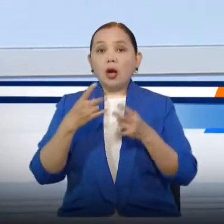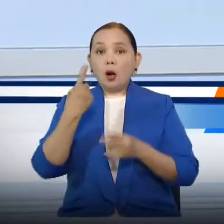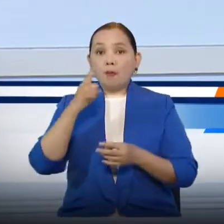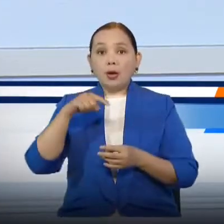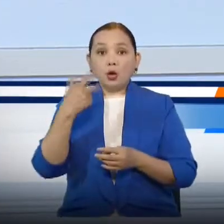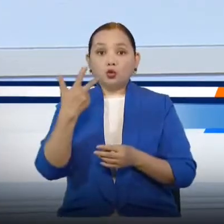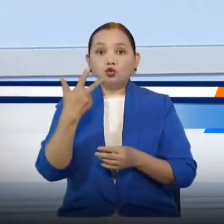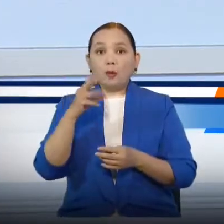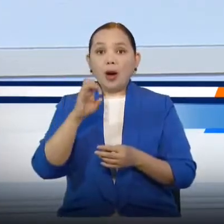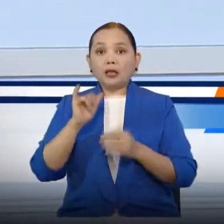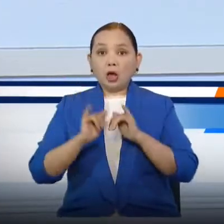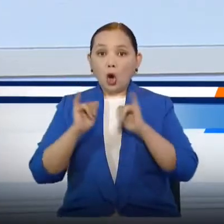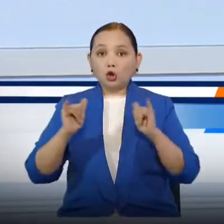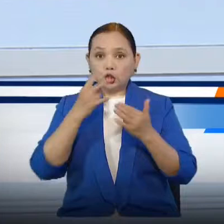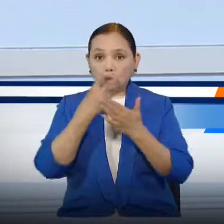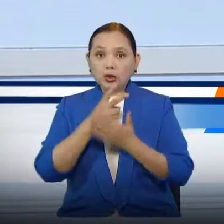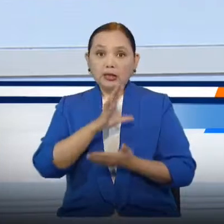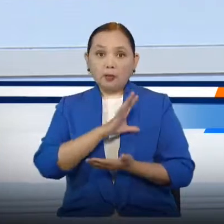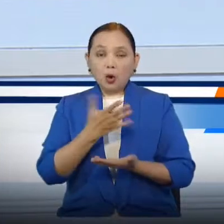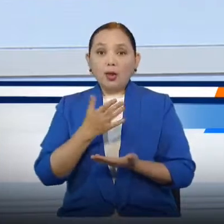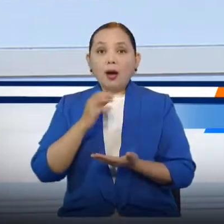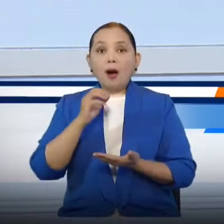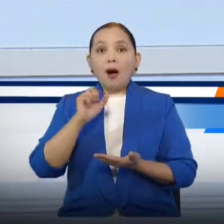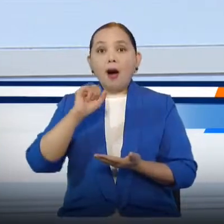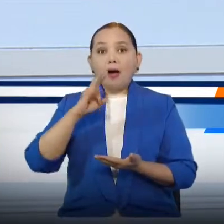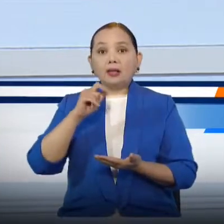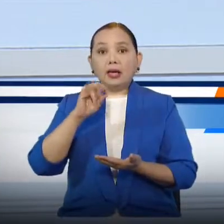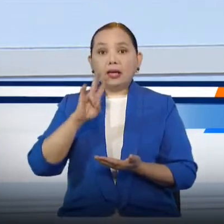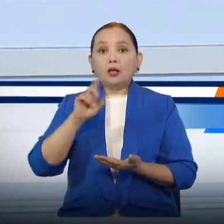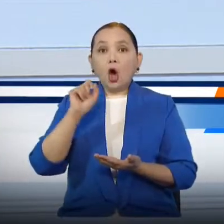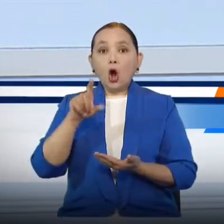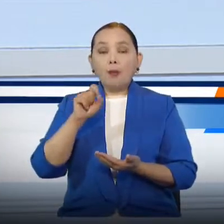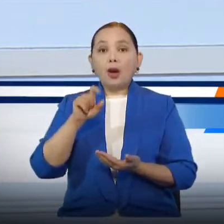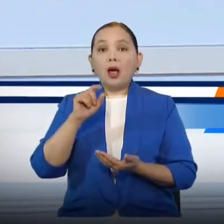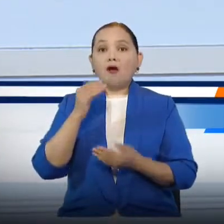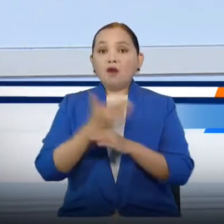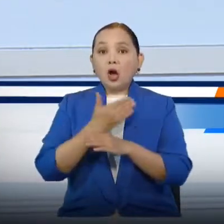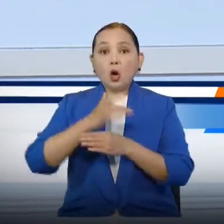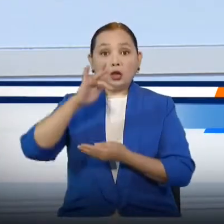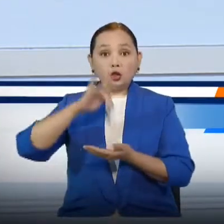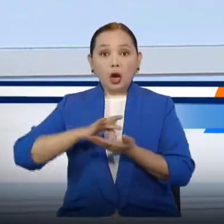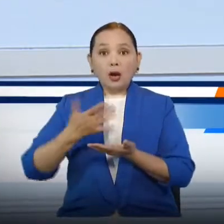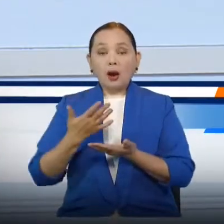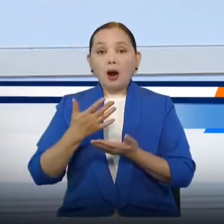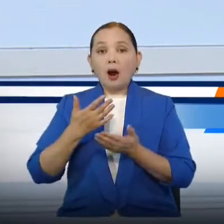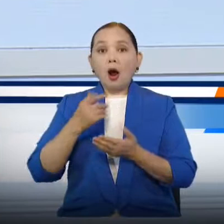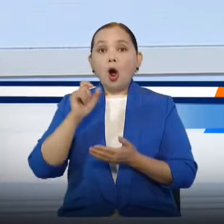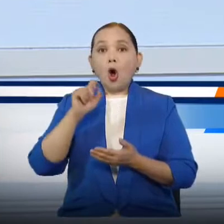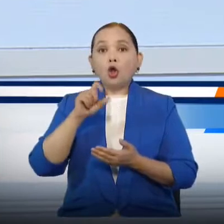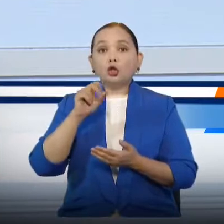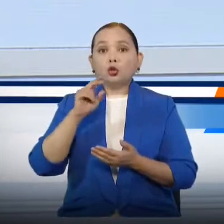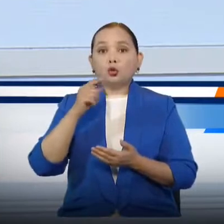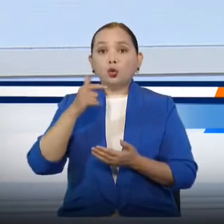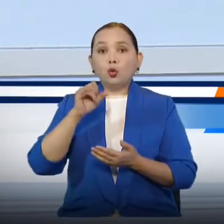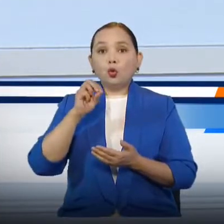1.3 martaga ortishi kuzatilmoqda. Angren, Olmaliq, Farg'ona shaharlarida oltingugurt